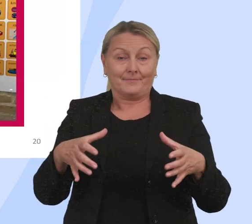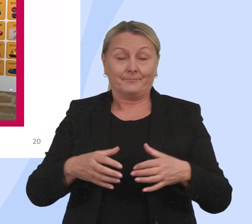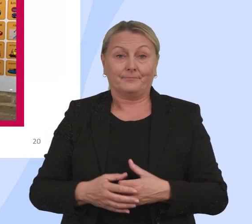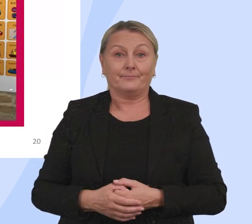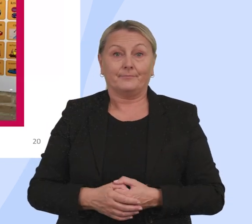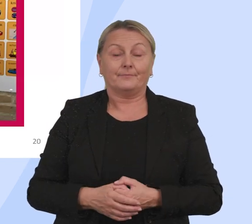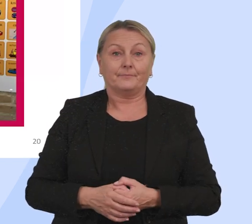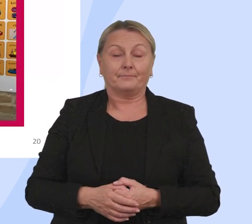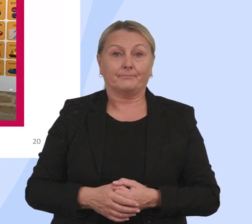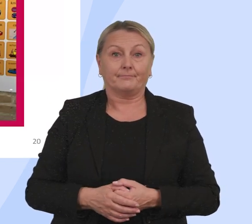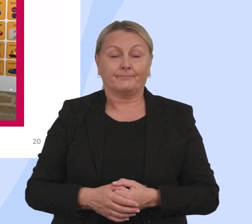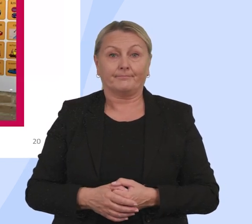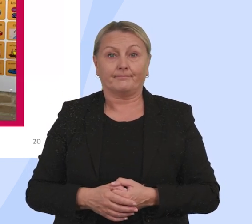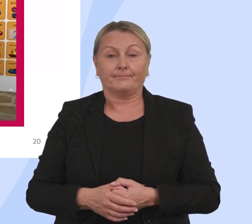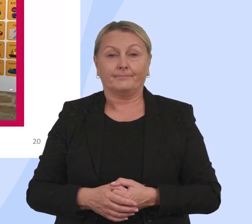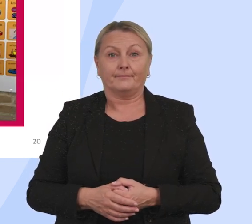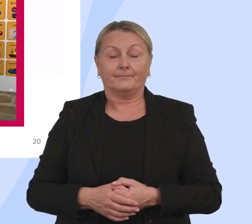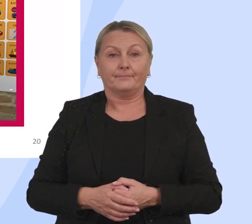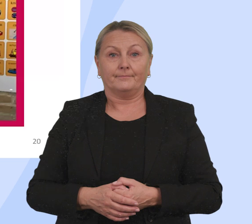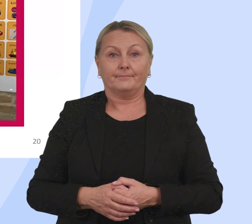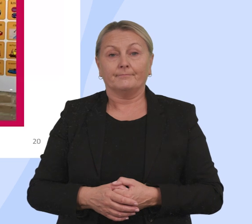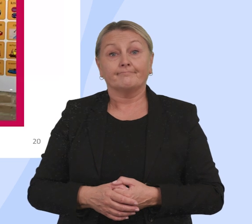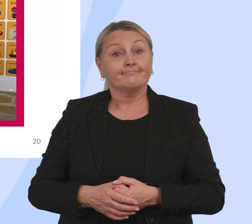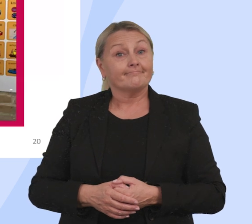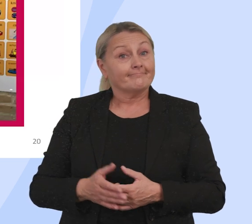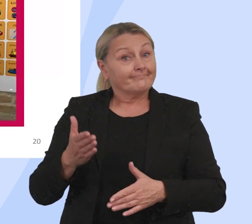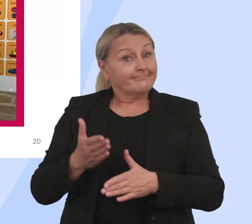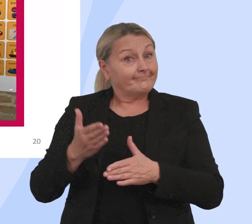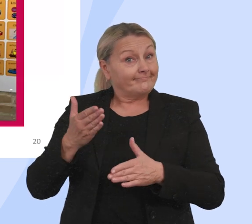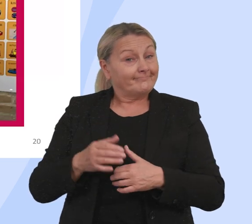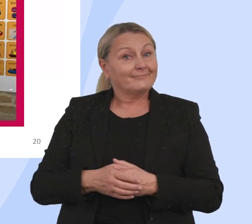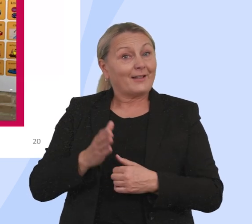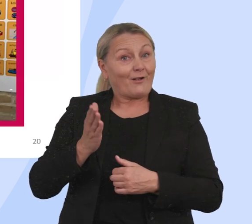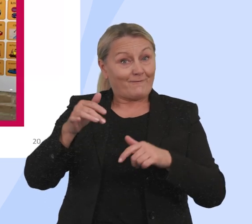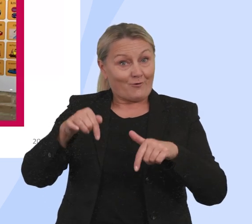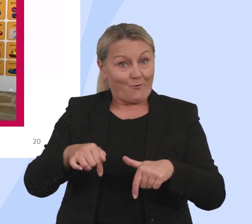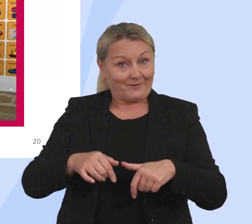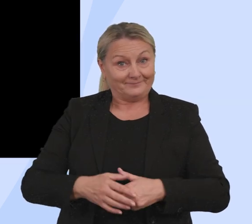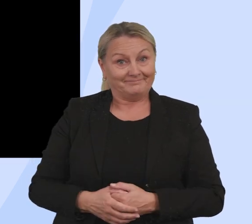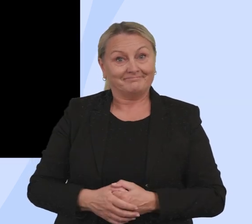Ja, men det var det, som jeg havde at sige. Tak for den gang.